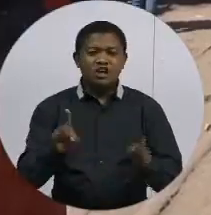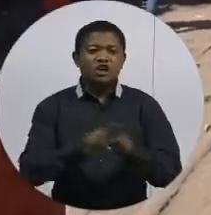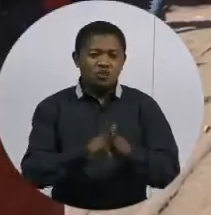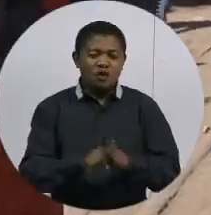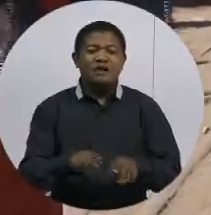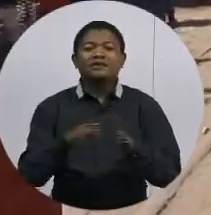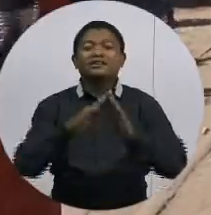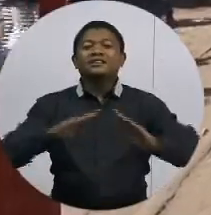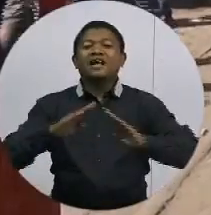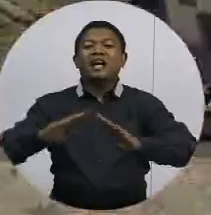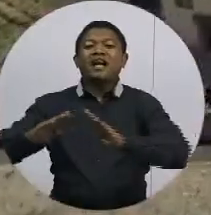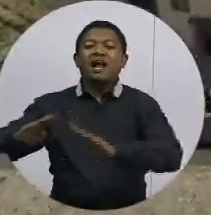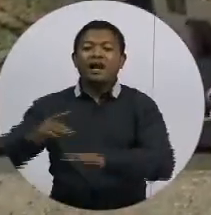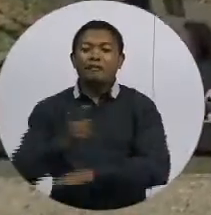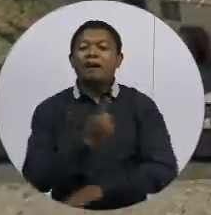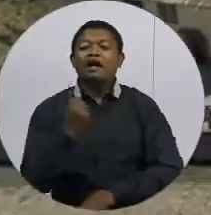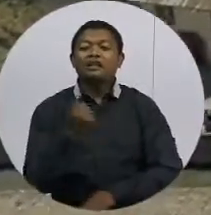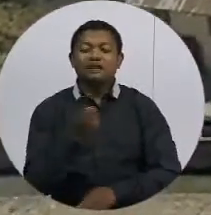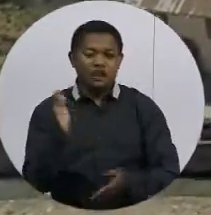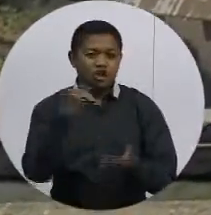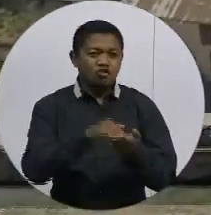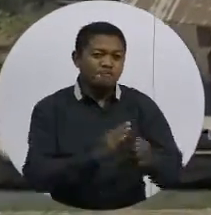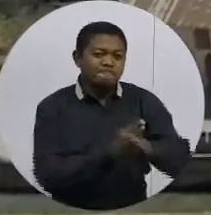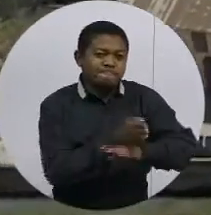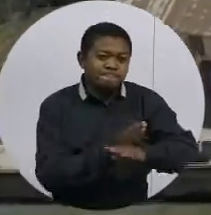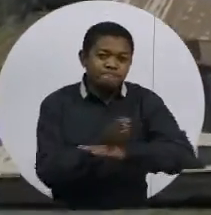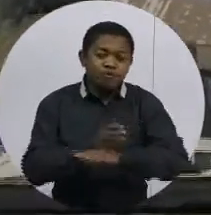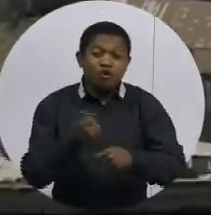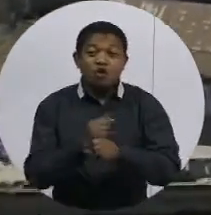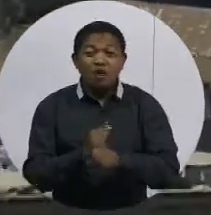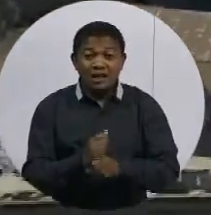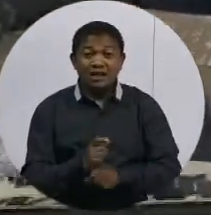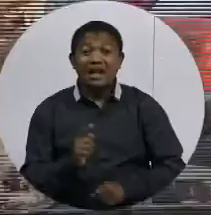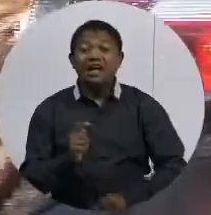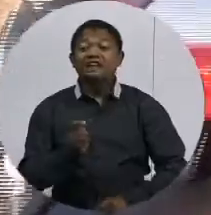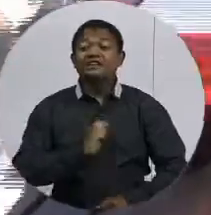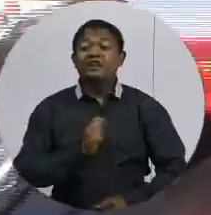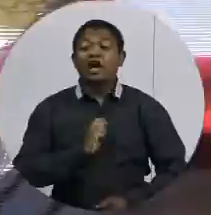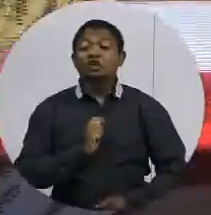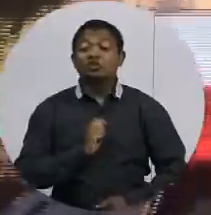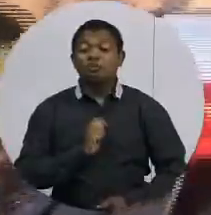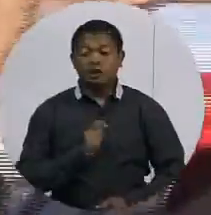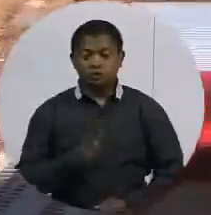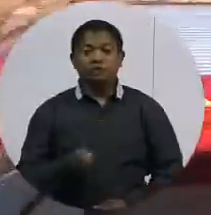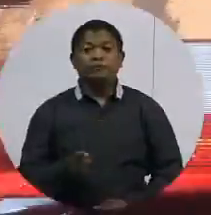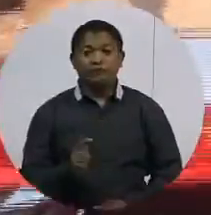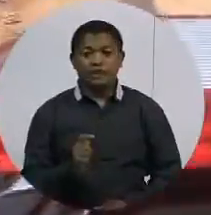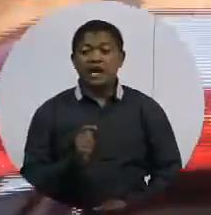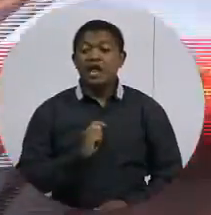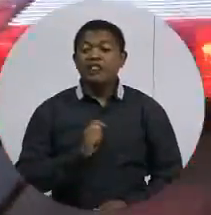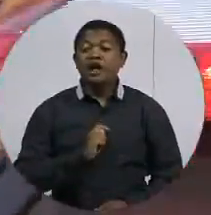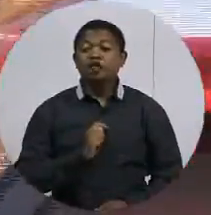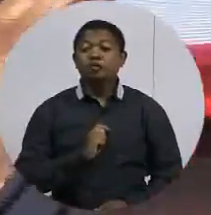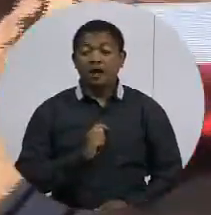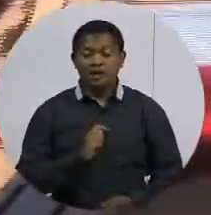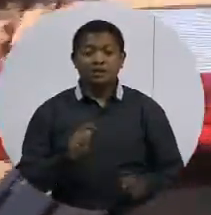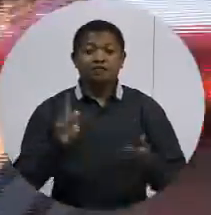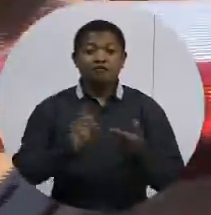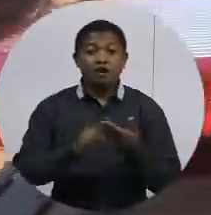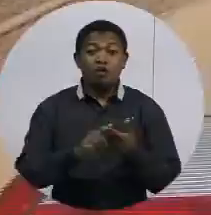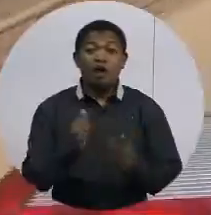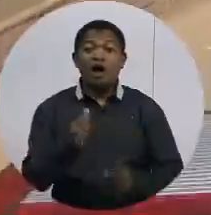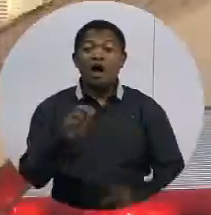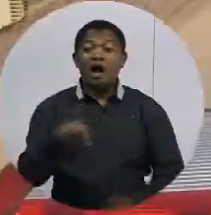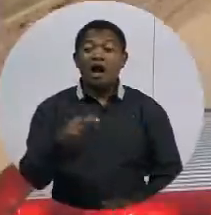manodidina, ohatra amin'izany ny Tety Tanjombato, mamaky vaky an'ny Ankarobato ny voaka